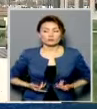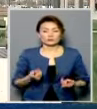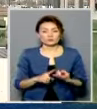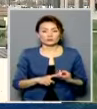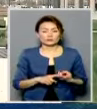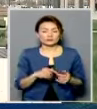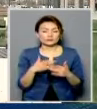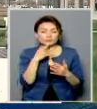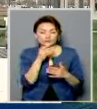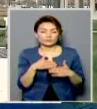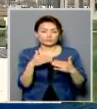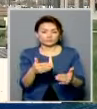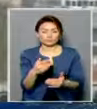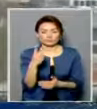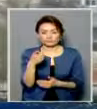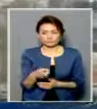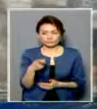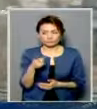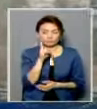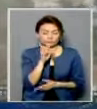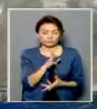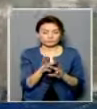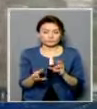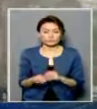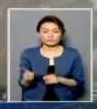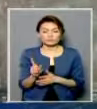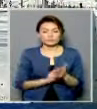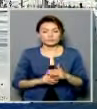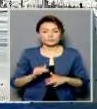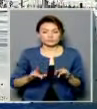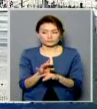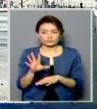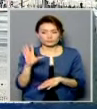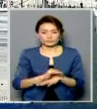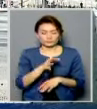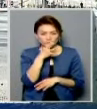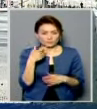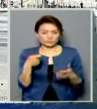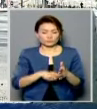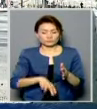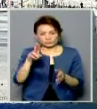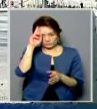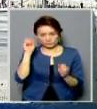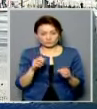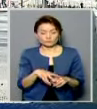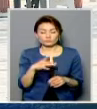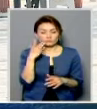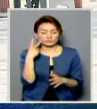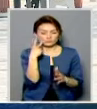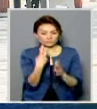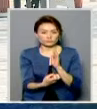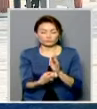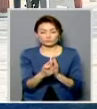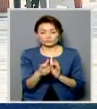с удлинением времени суток это неудобно. По заявлениям специалистов, в вечернее время закрытые туалеты могут стать пристанищем